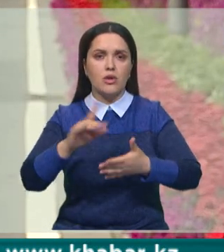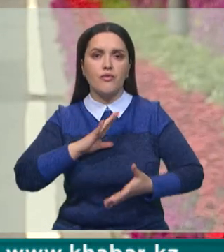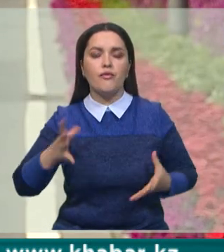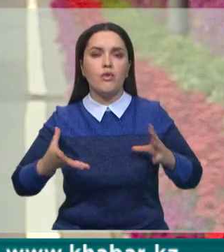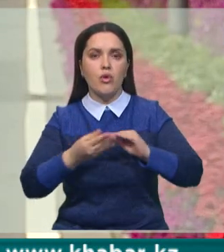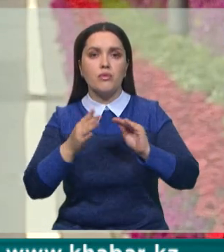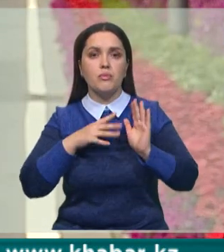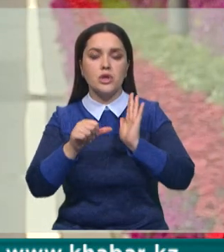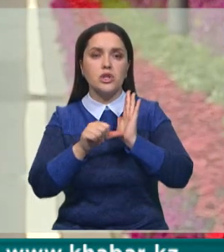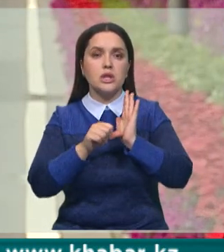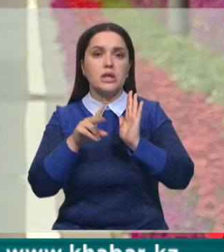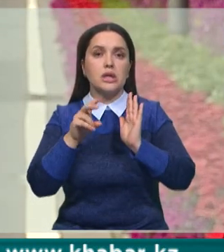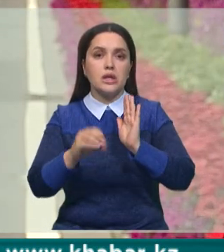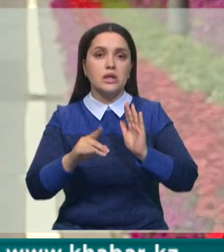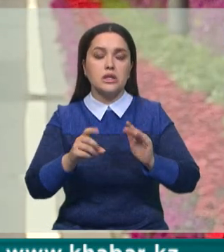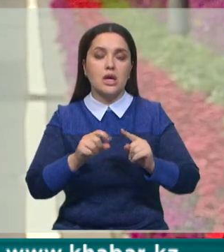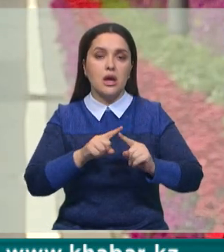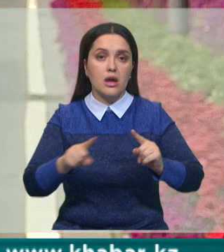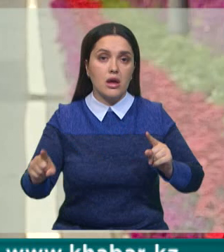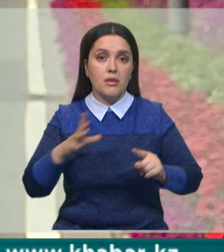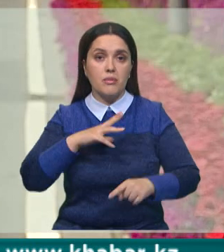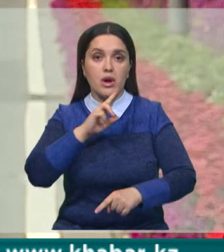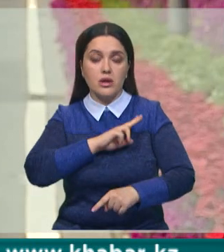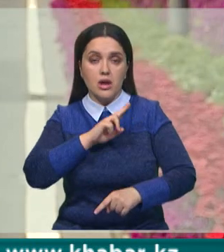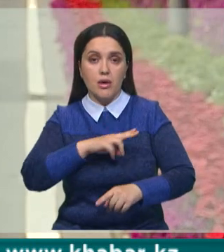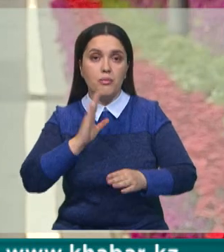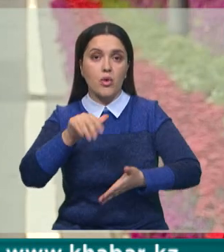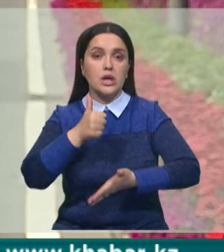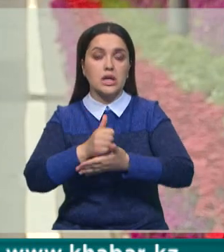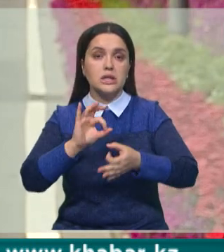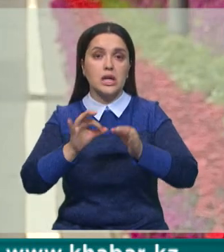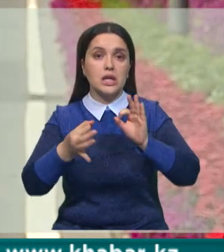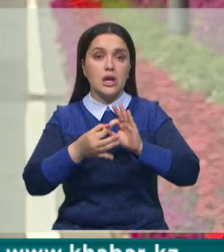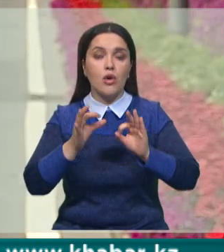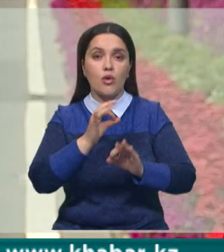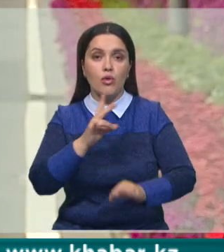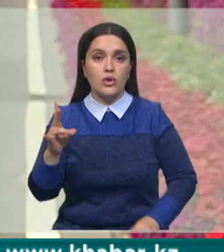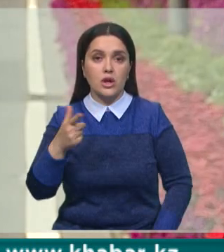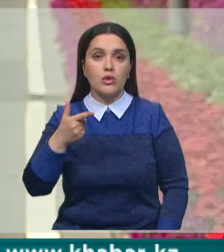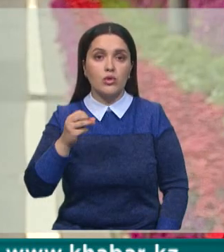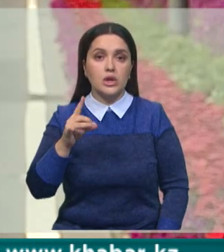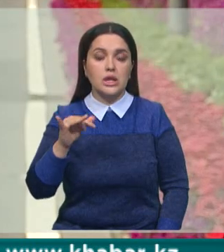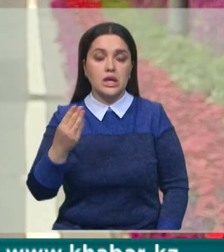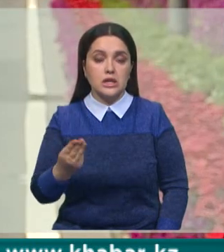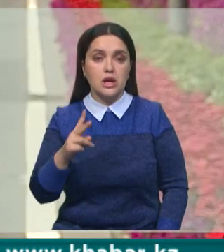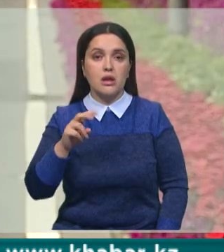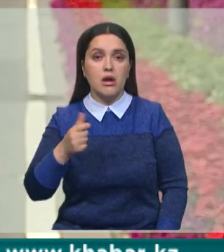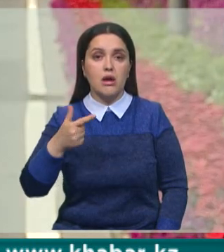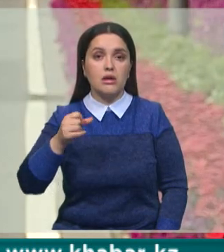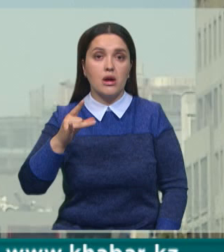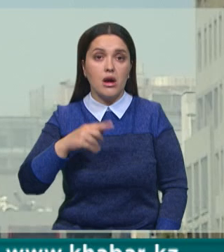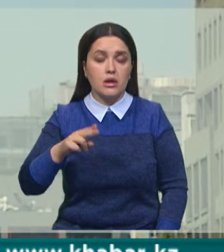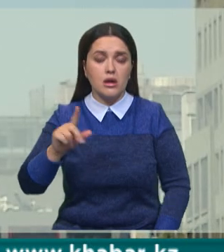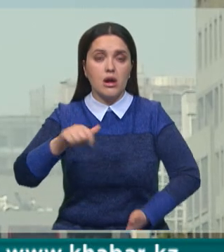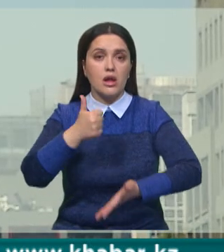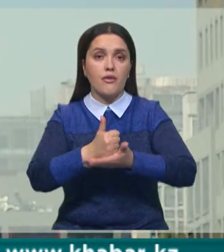реализации инициативы. Это подтвердят и генеральный секретарь ООН Антонио Гутерреш и Кристин Лагард, глава Международного